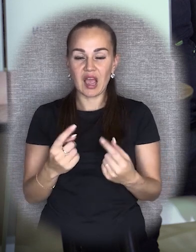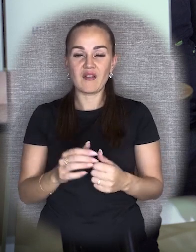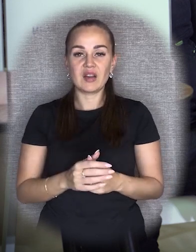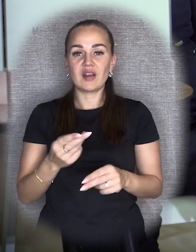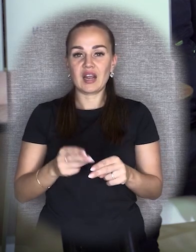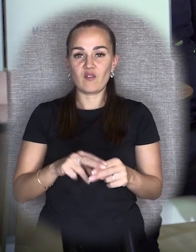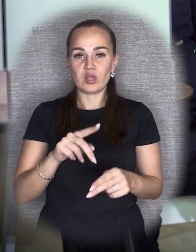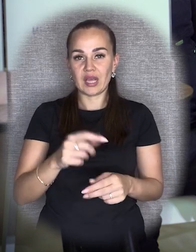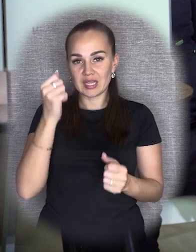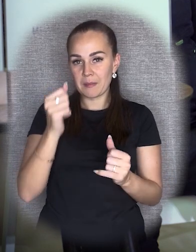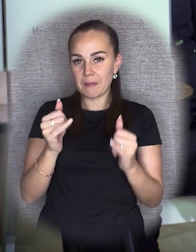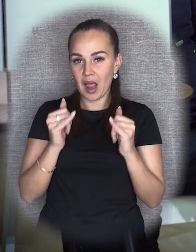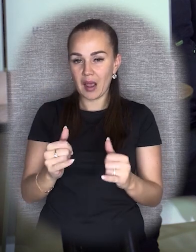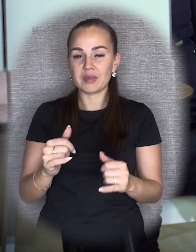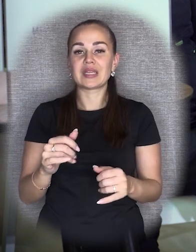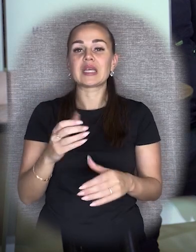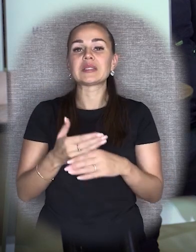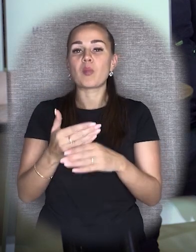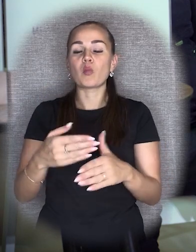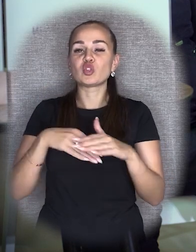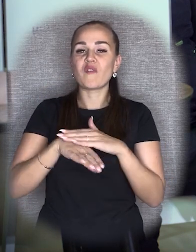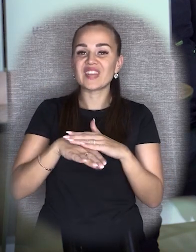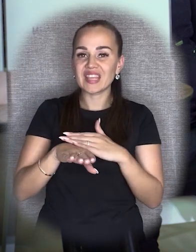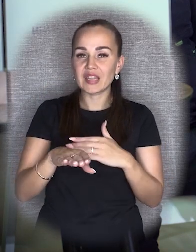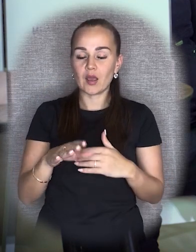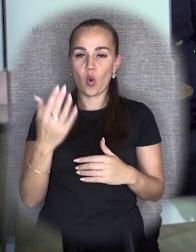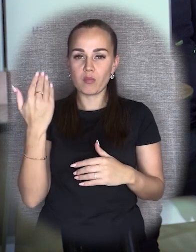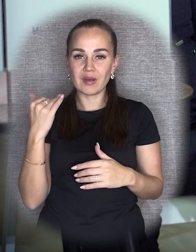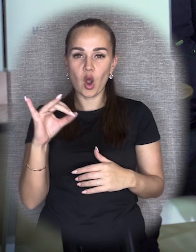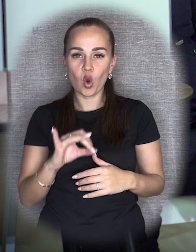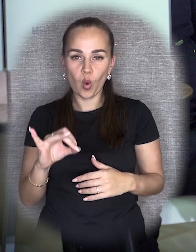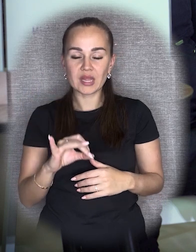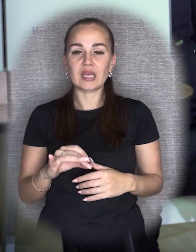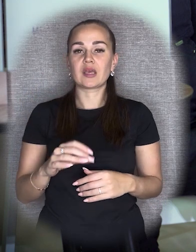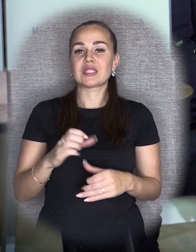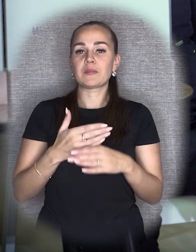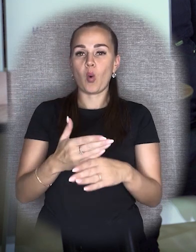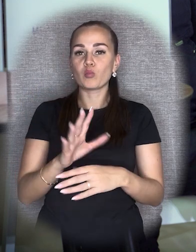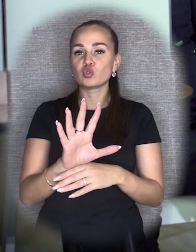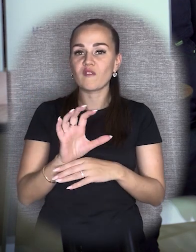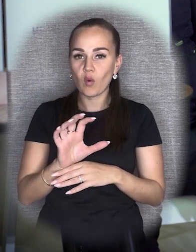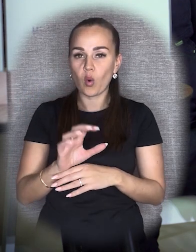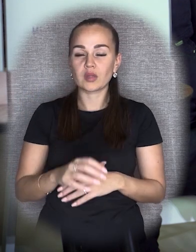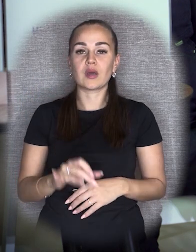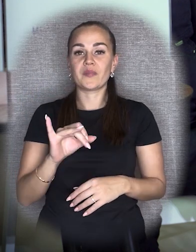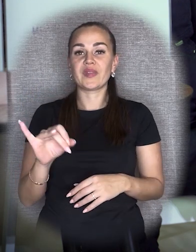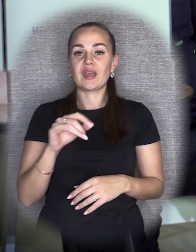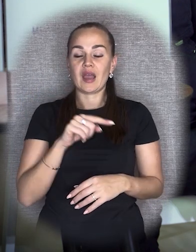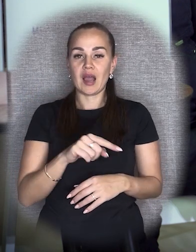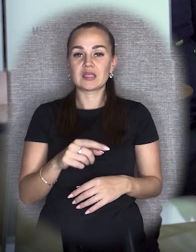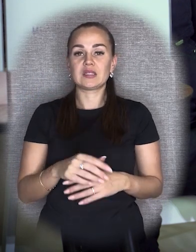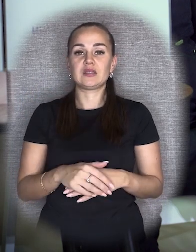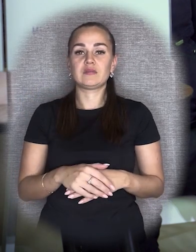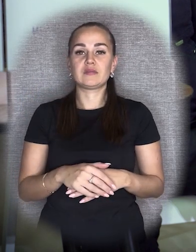восстанавливали эти памятники при помощи видеохроник, при помощи фотографий. И вот мы